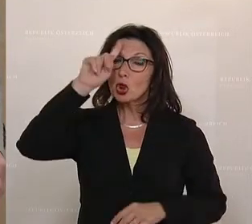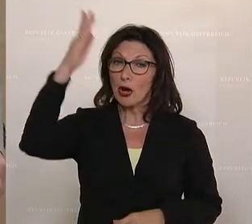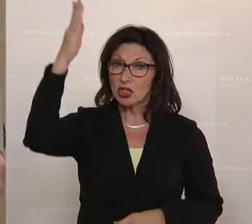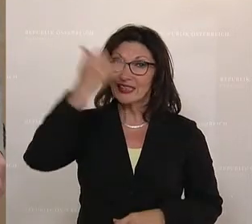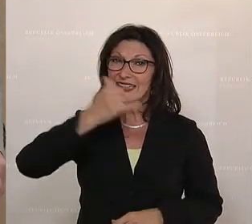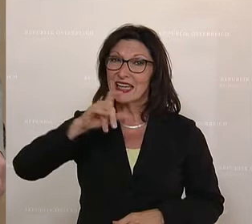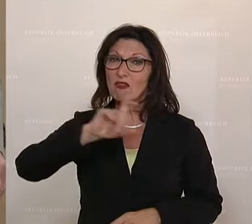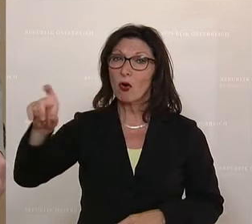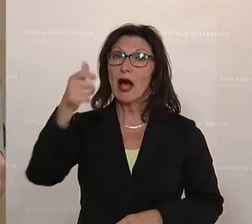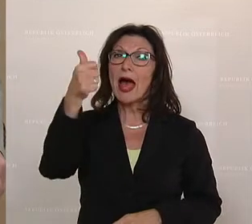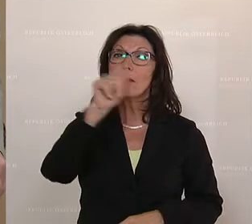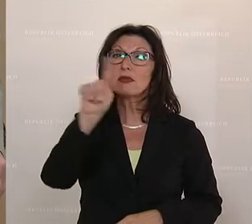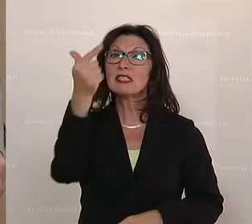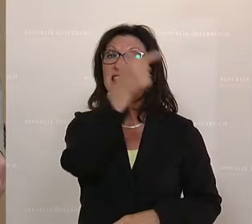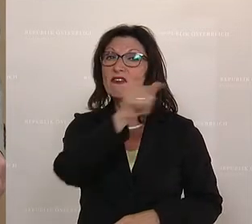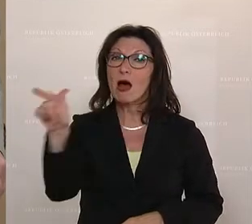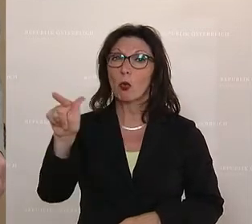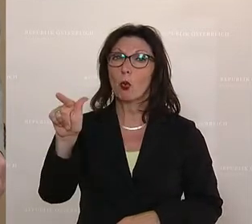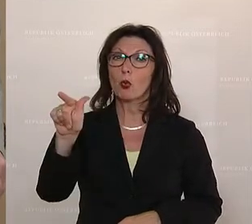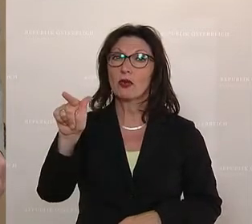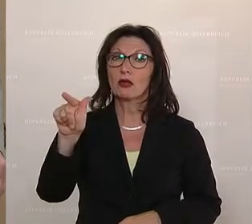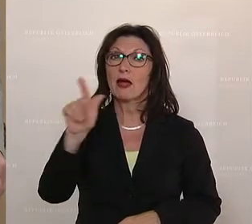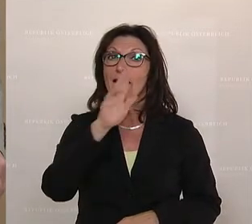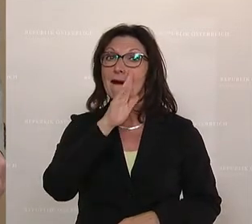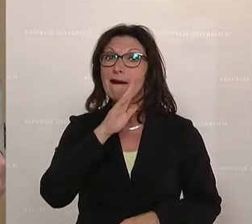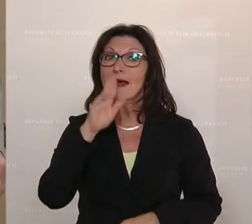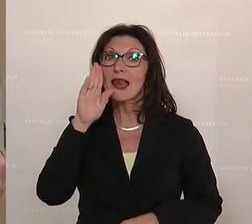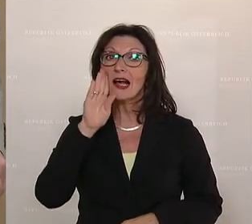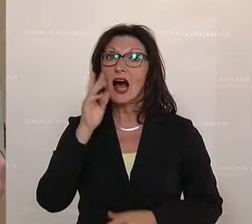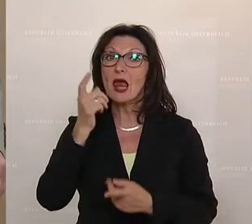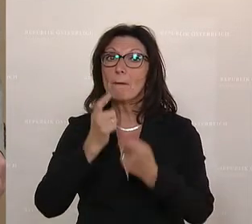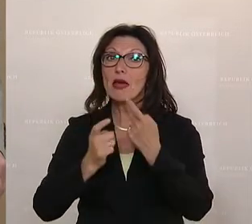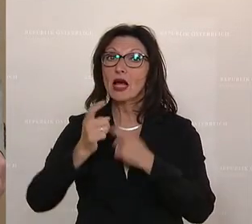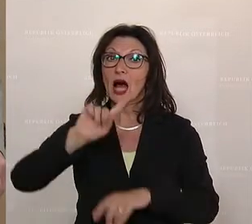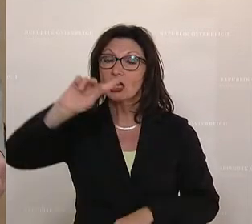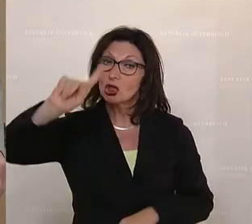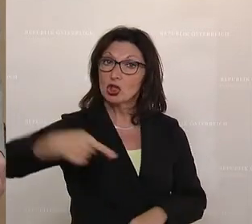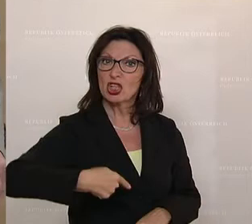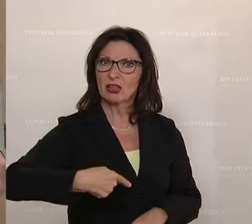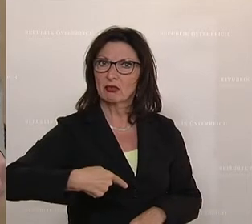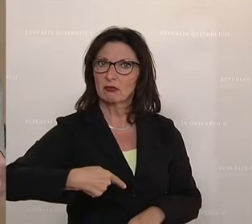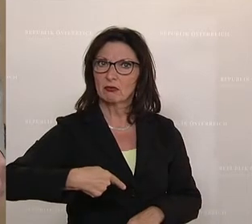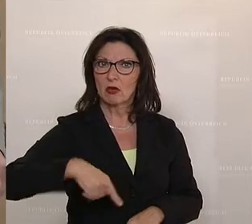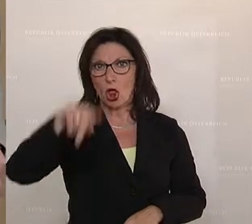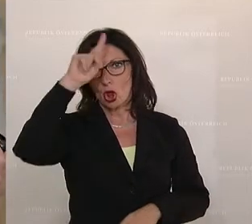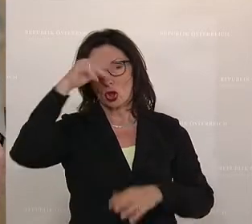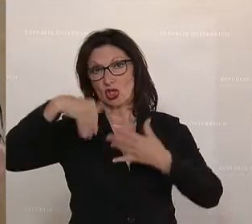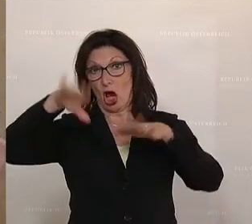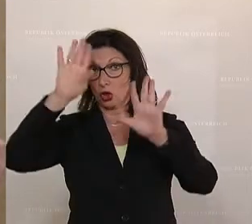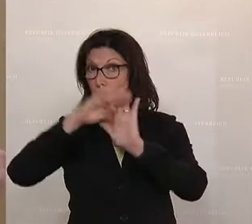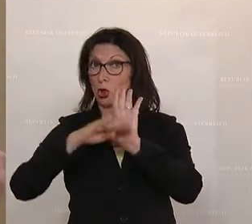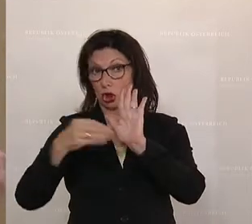Woche 100 bis 200 illegale Migranten zurückschickt, zu denen sie sagt, und das ist nach deutschem Asylgesetz